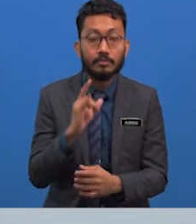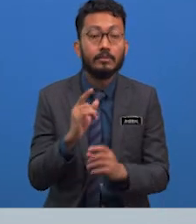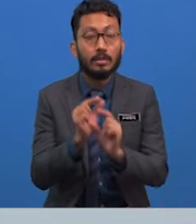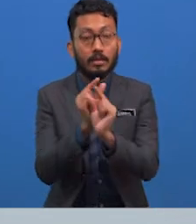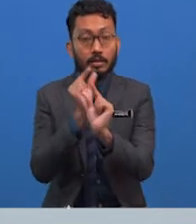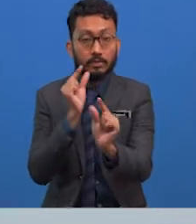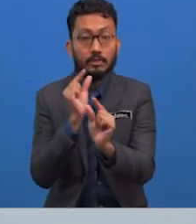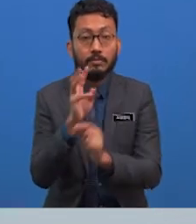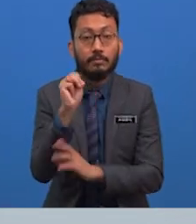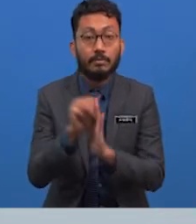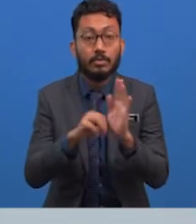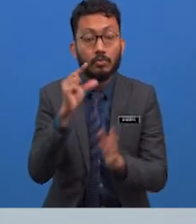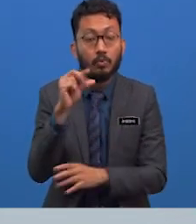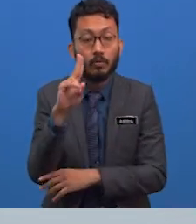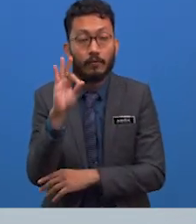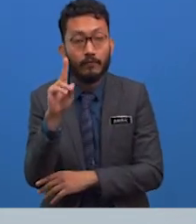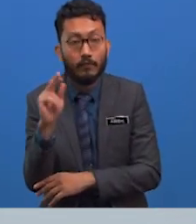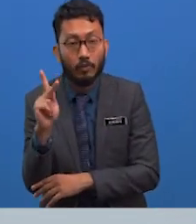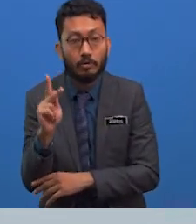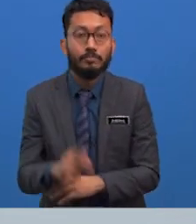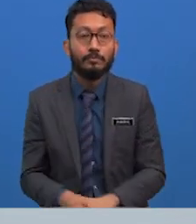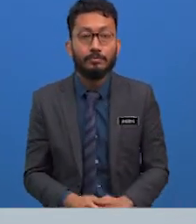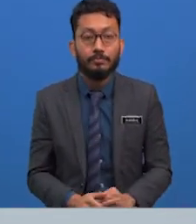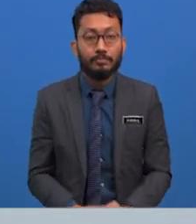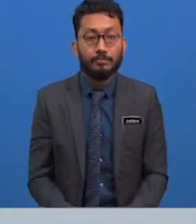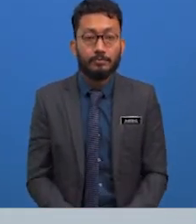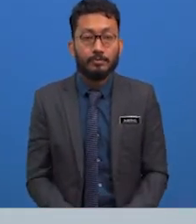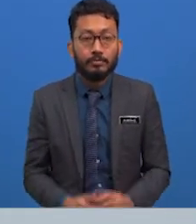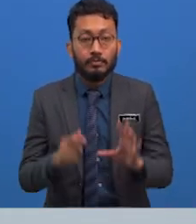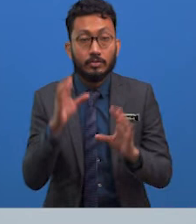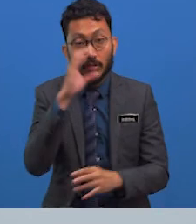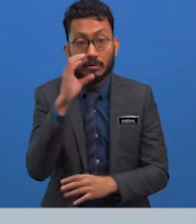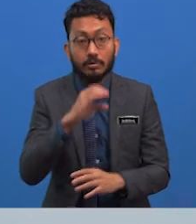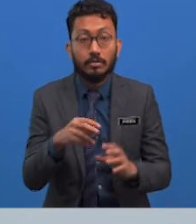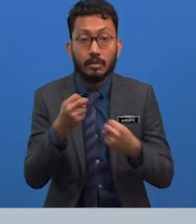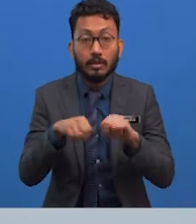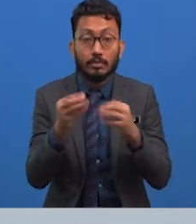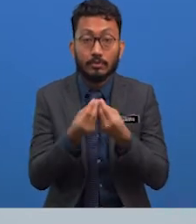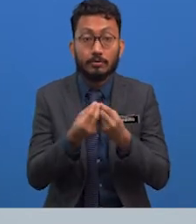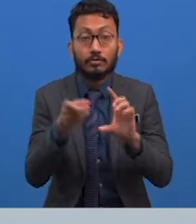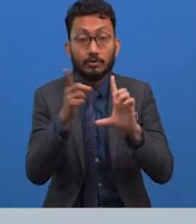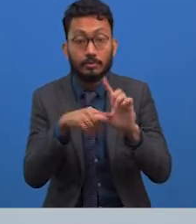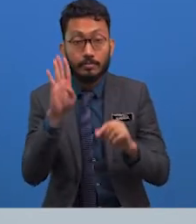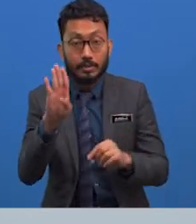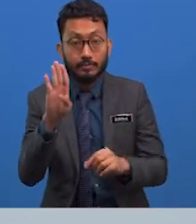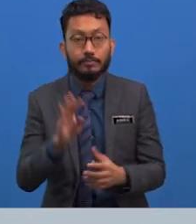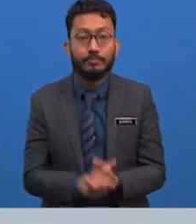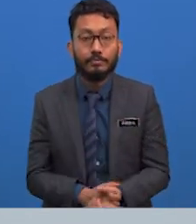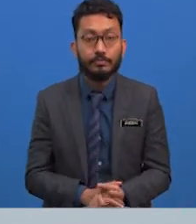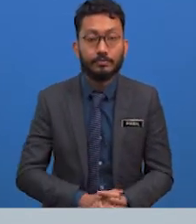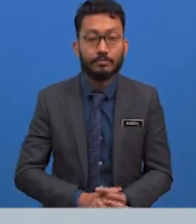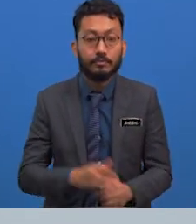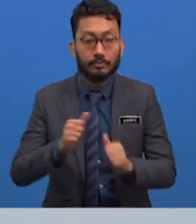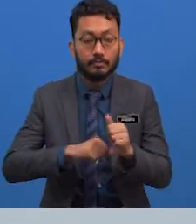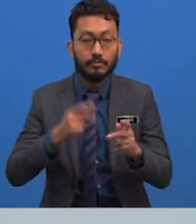Sudut dongak Q dari R ialah 40 darjah. Cari nilai A tambah B.